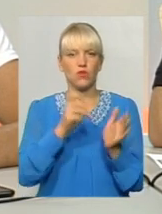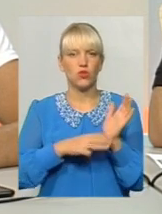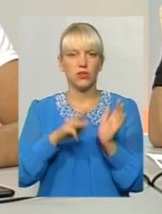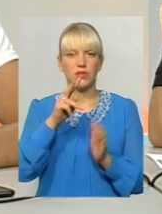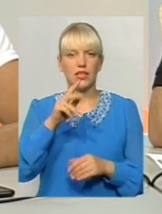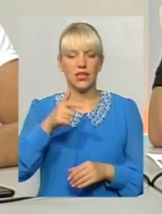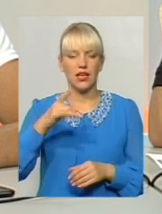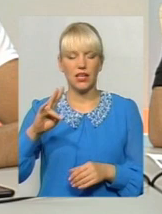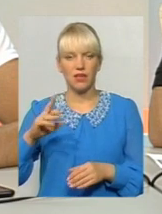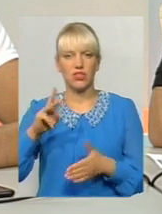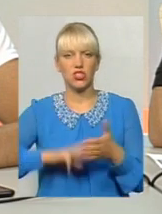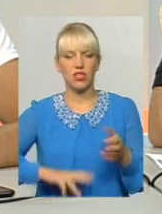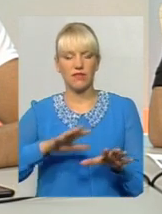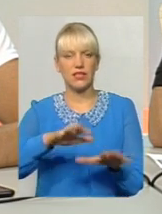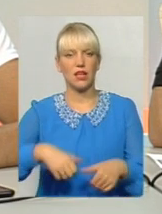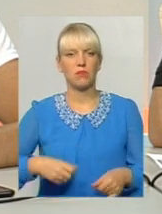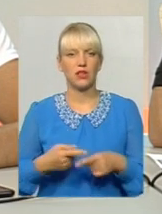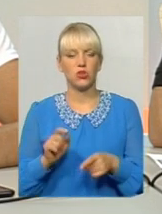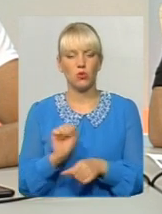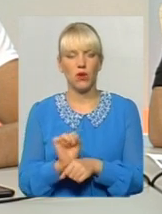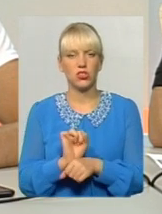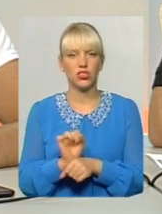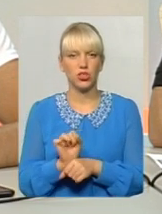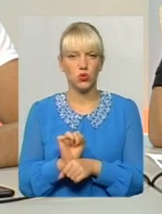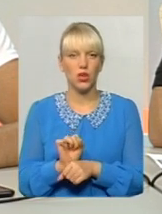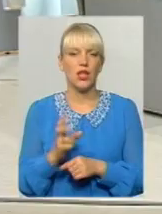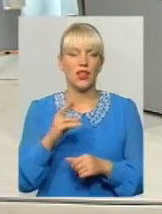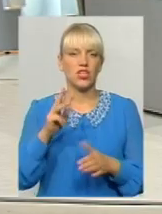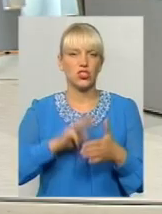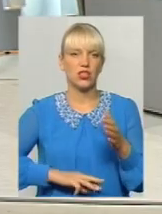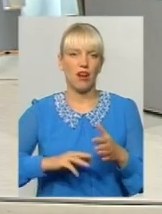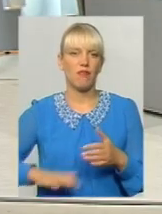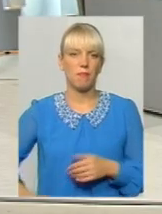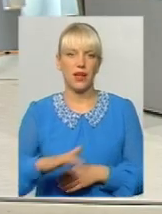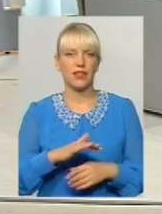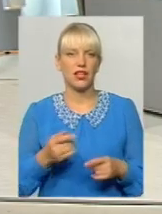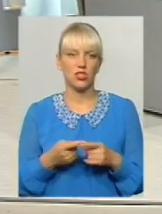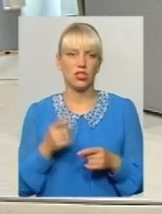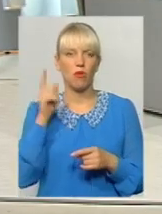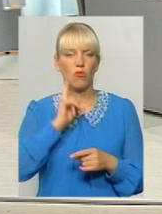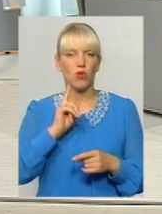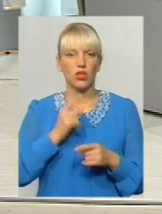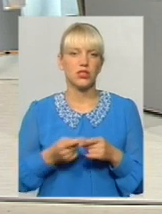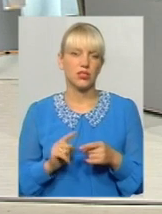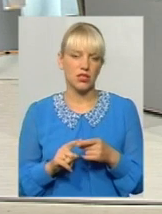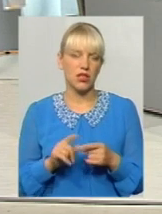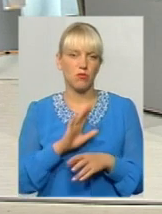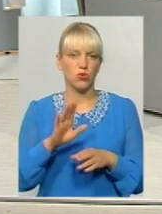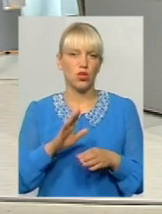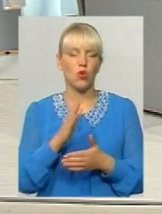на штраф майданчик до того, поки не буде усунути це правопорушення. Тобто це єдині випадки, їх можна перелічити на пальцях однієї руки, коли